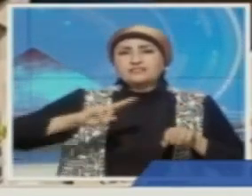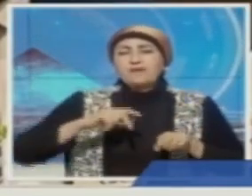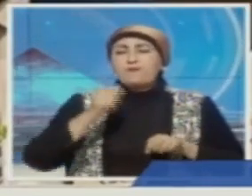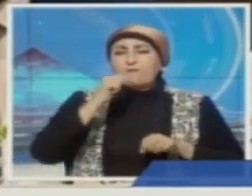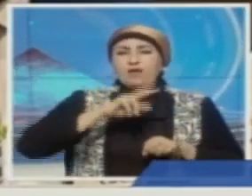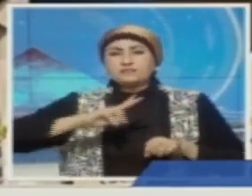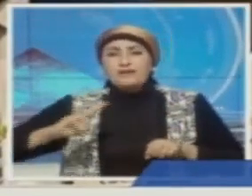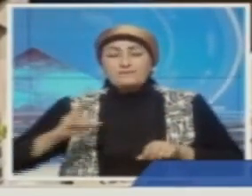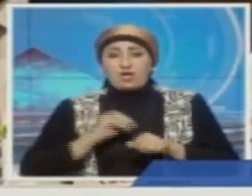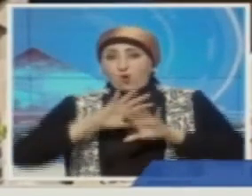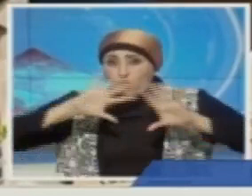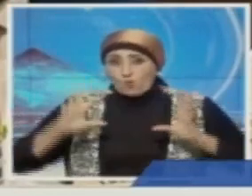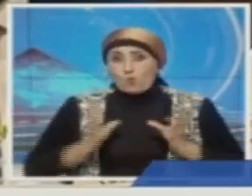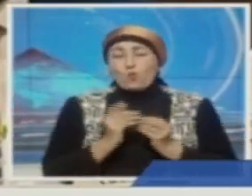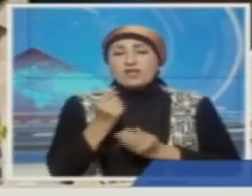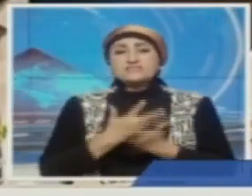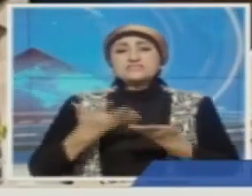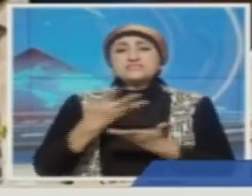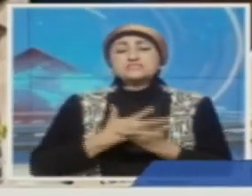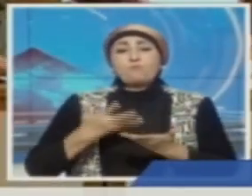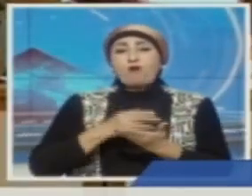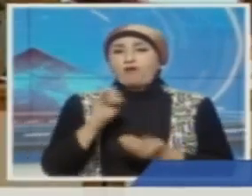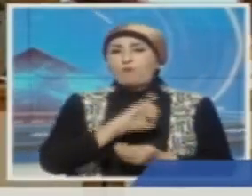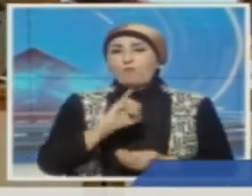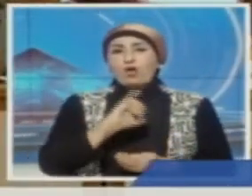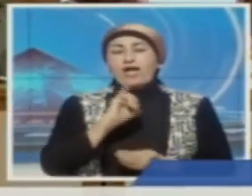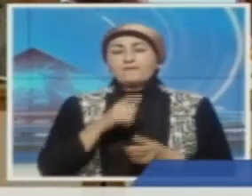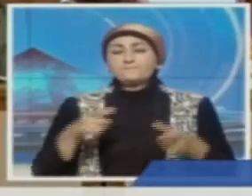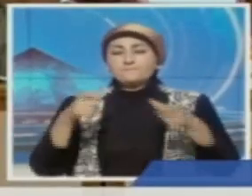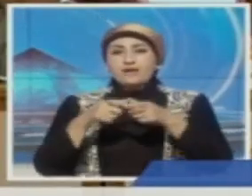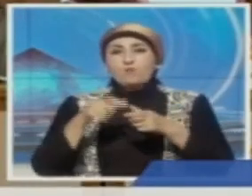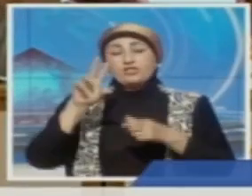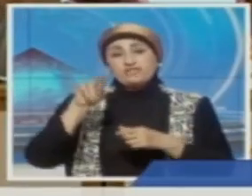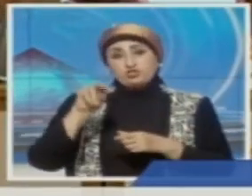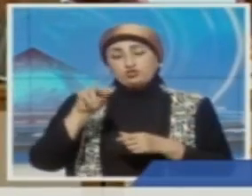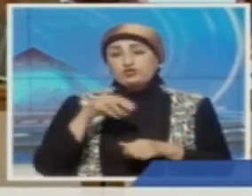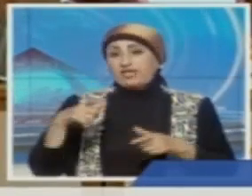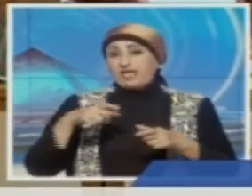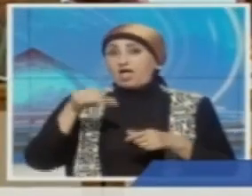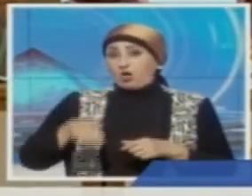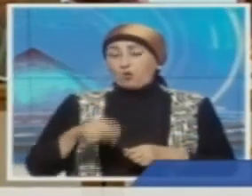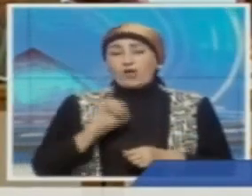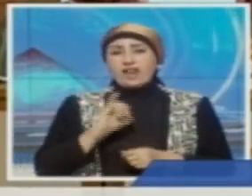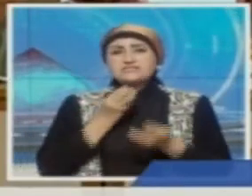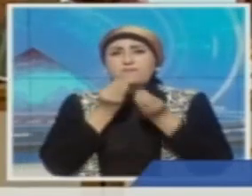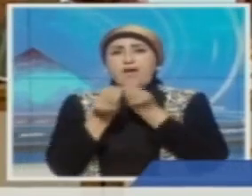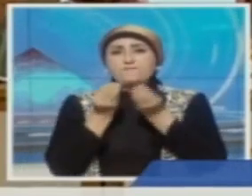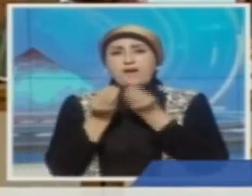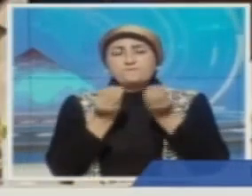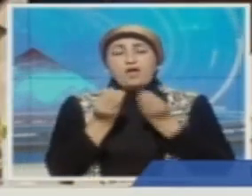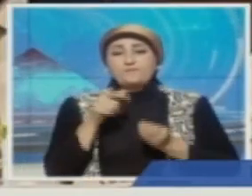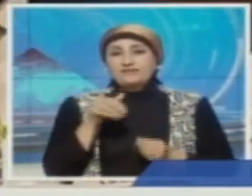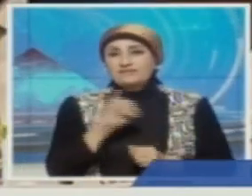استثمارية كبيرة جدا تريد أن تفوز بها دول مجموعة العشرين، ولا بد أن يكون هذا التنسيق والتشاور المشترك في